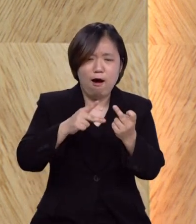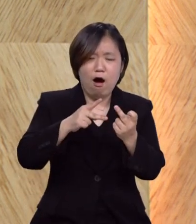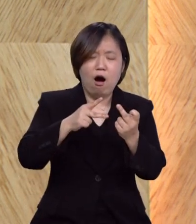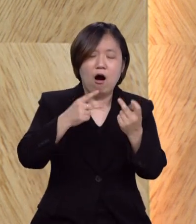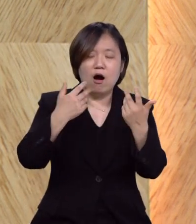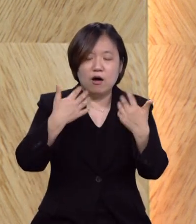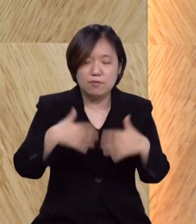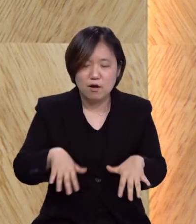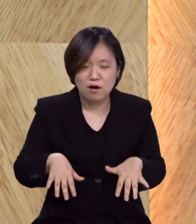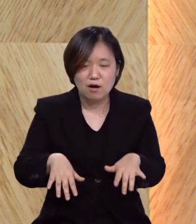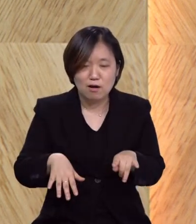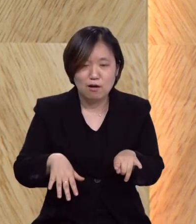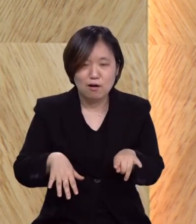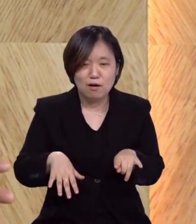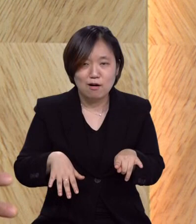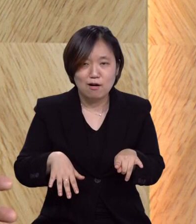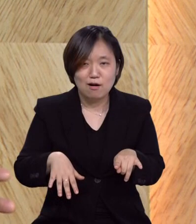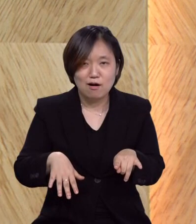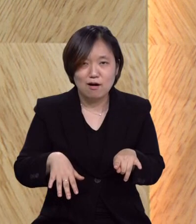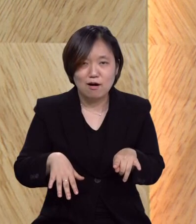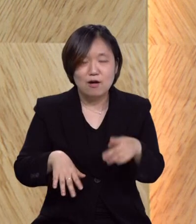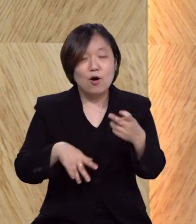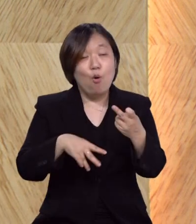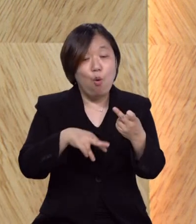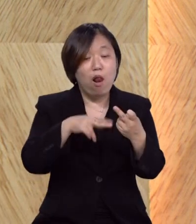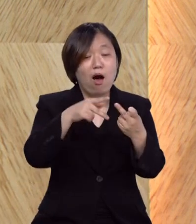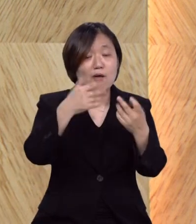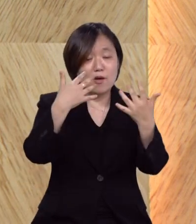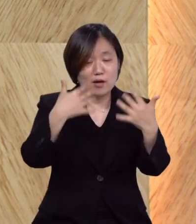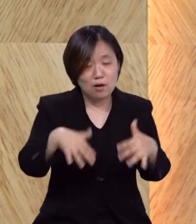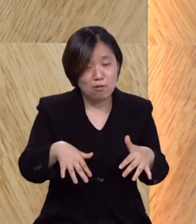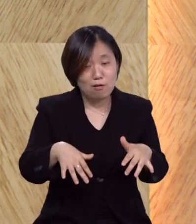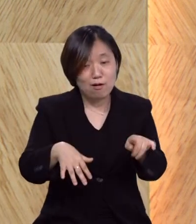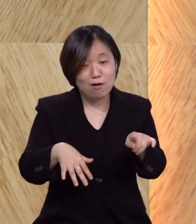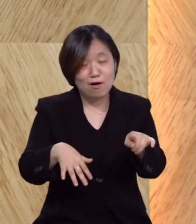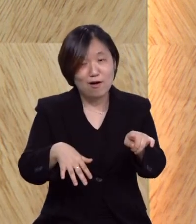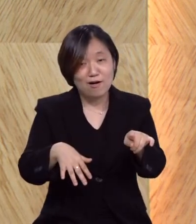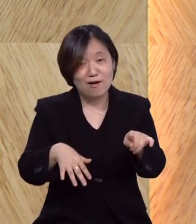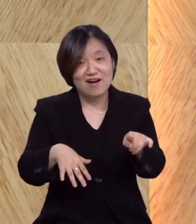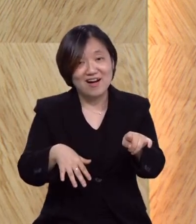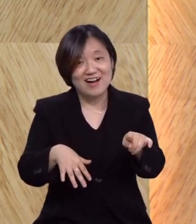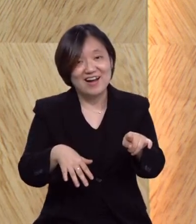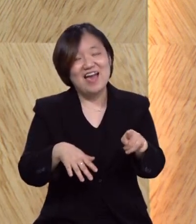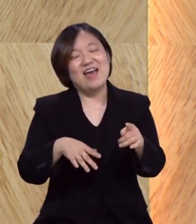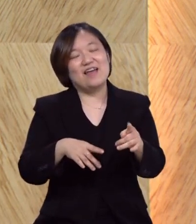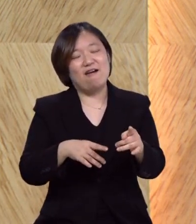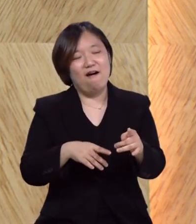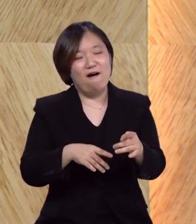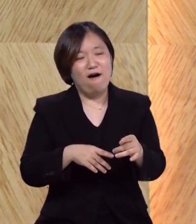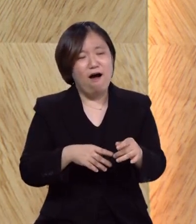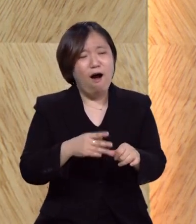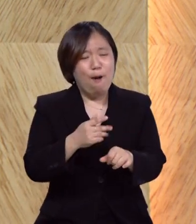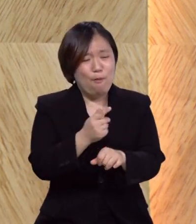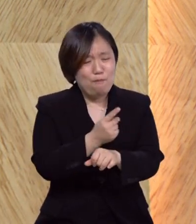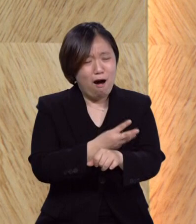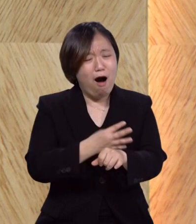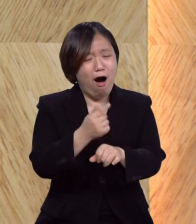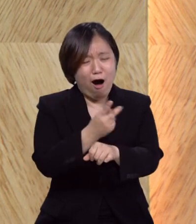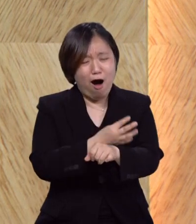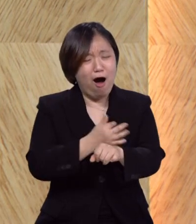또 지쳐서 쓰러져서 그 세 분의 사형 스님 덕분에 몇 시간만에 가까스로